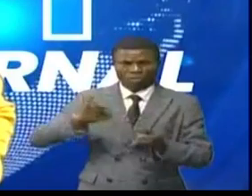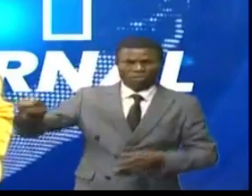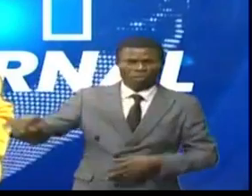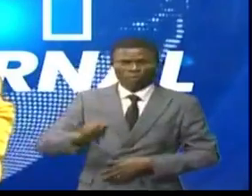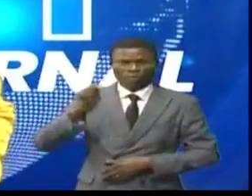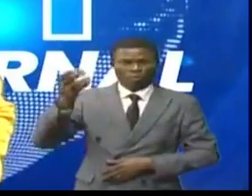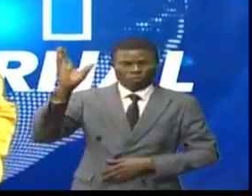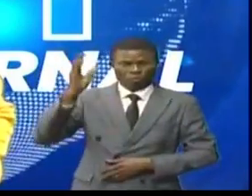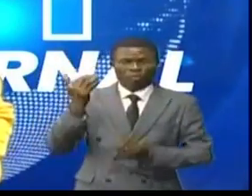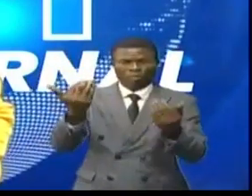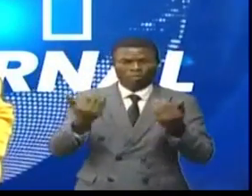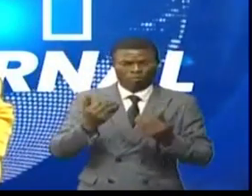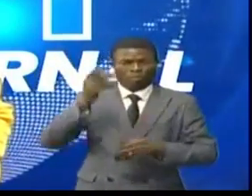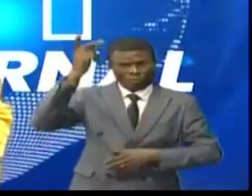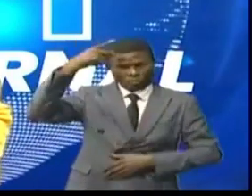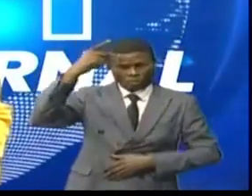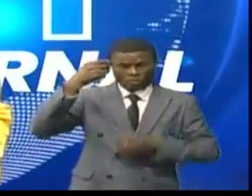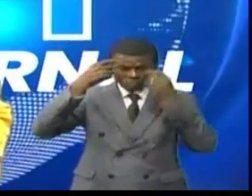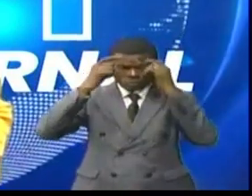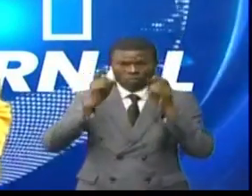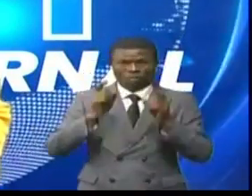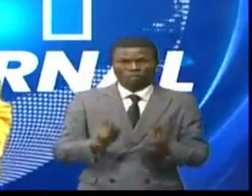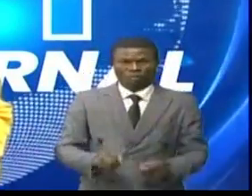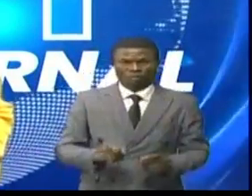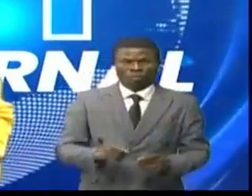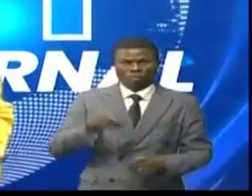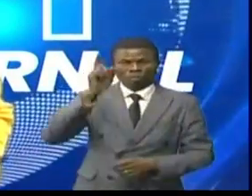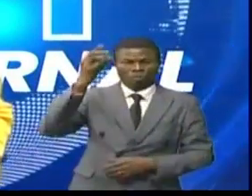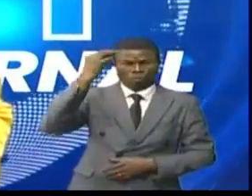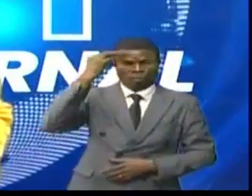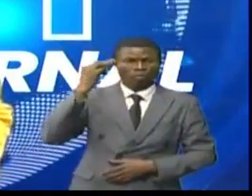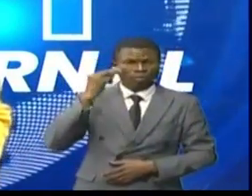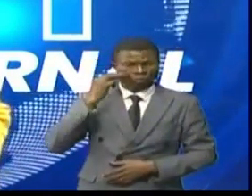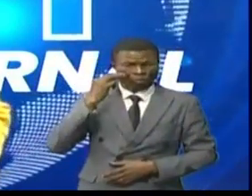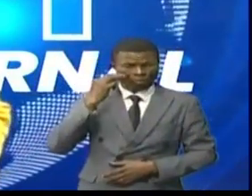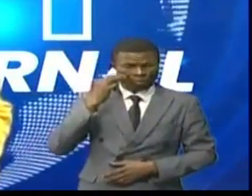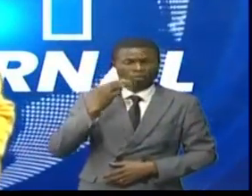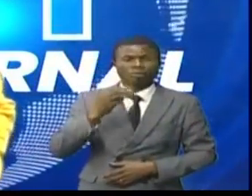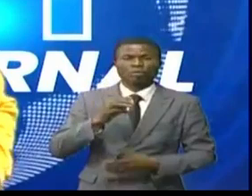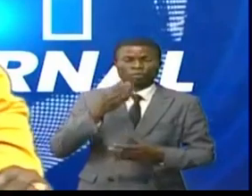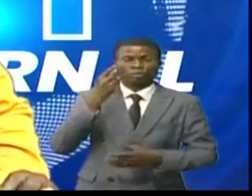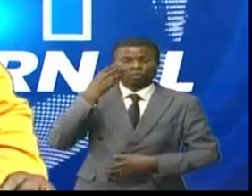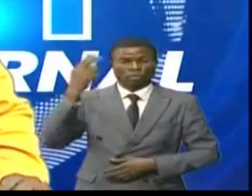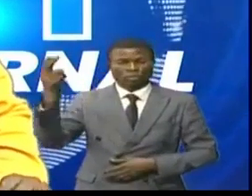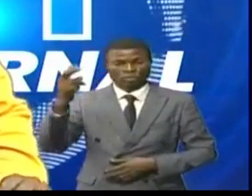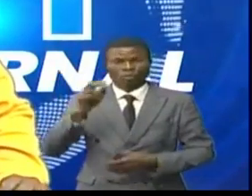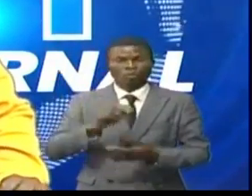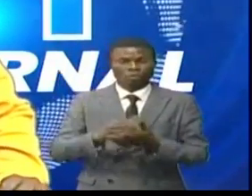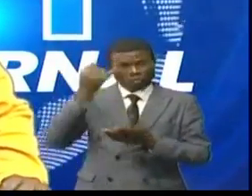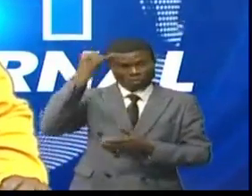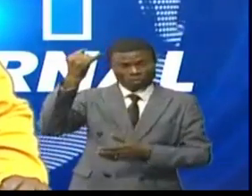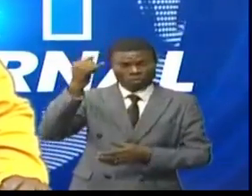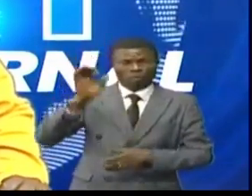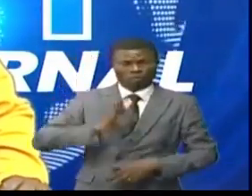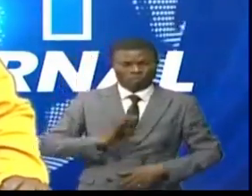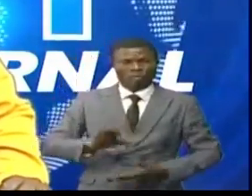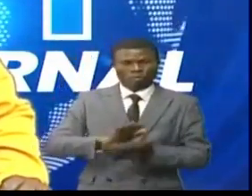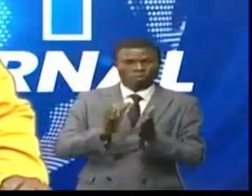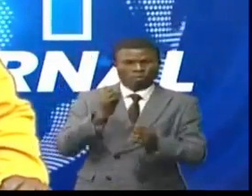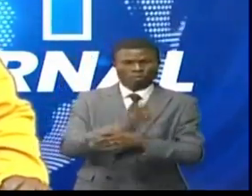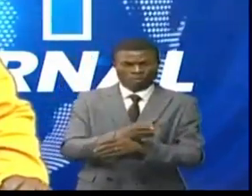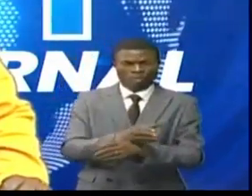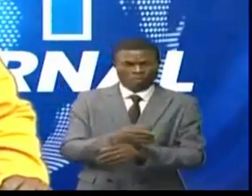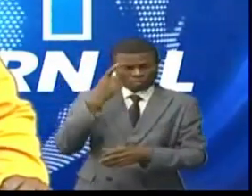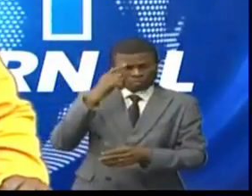sur la volonté politique et la détermination du premier ministre à matérialiser les directives du chef de l'État dans la mise